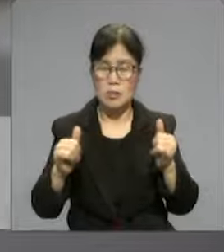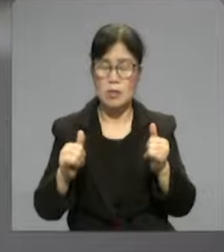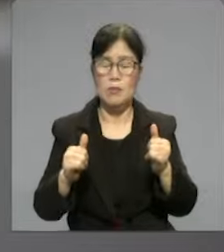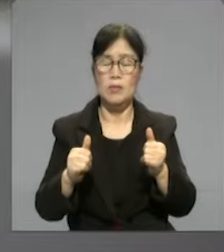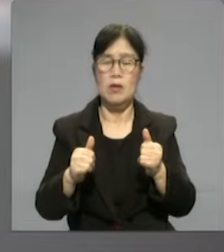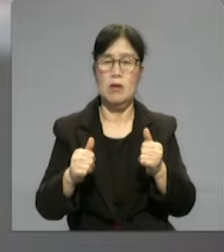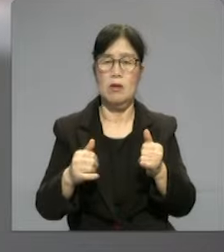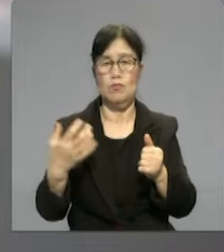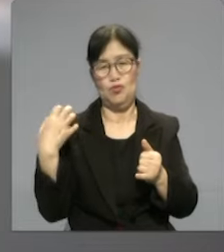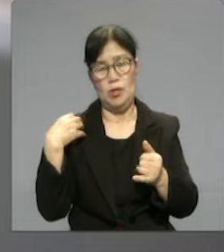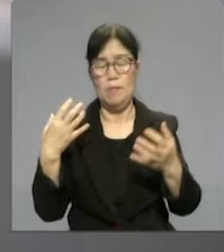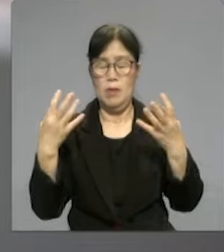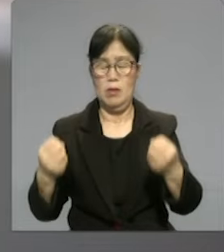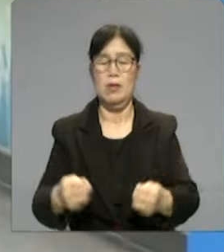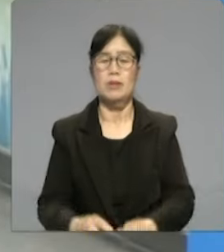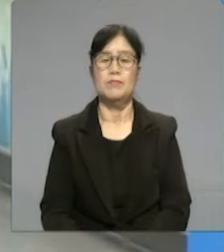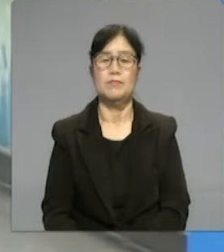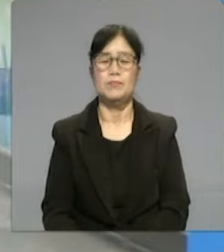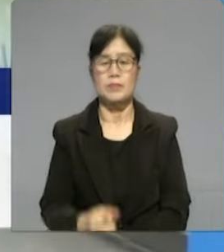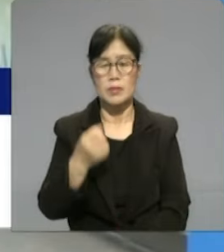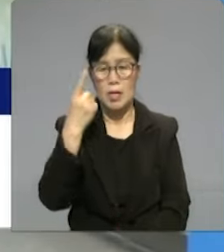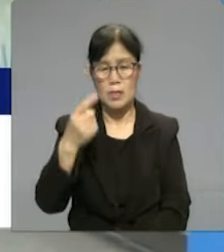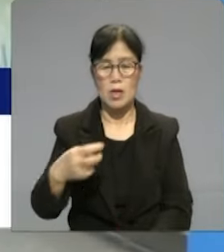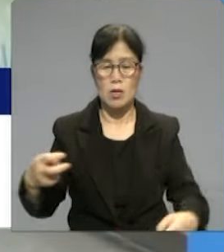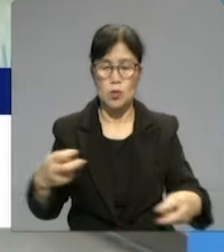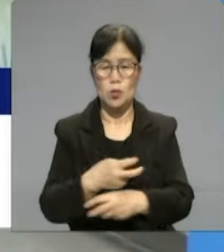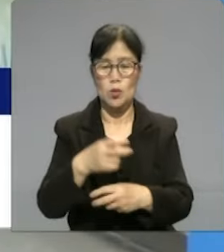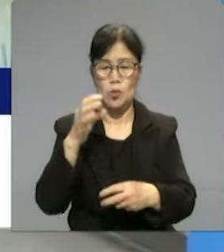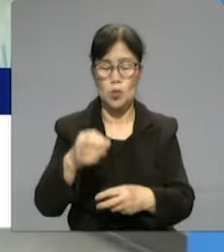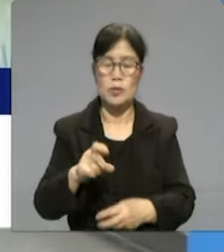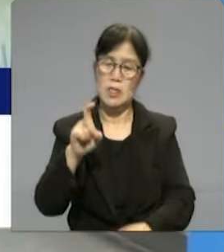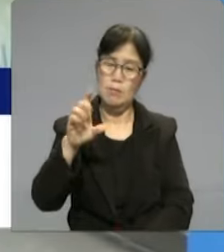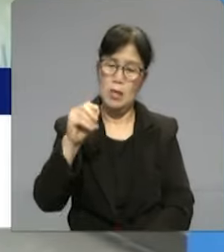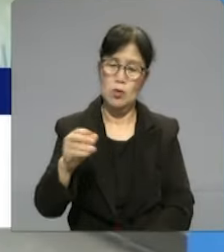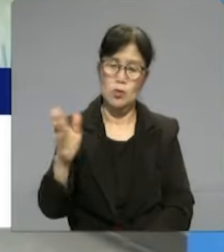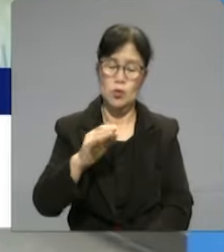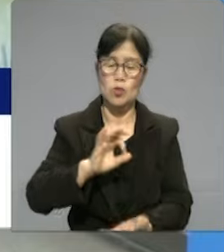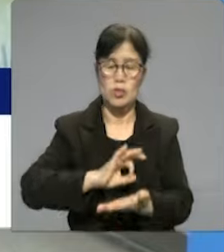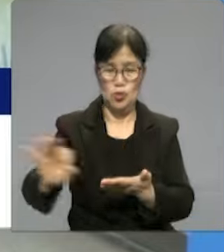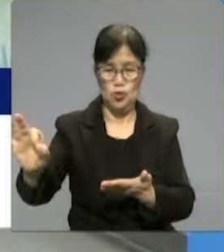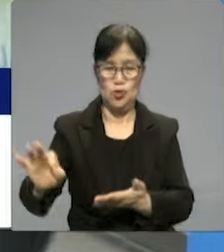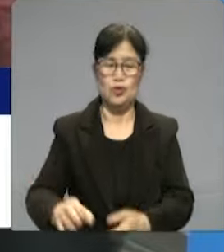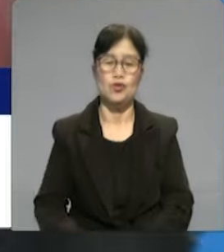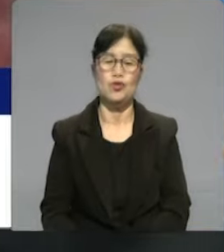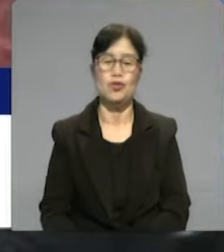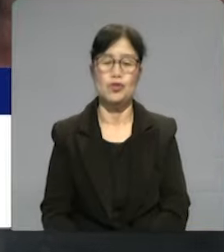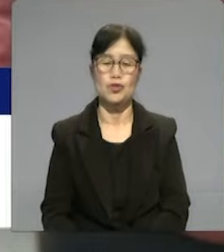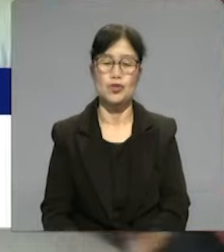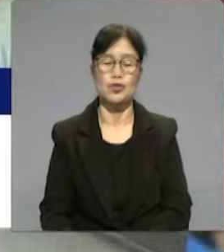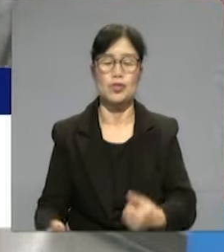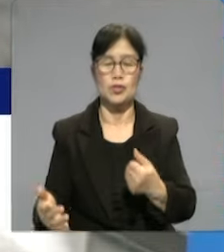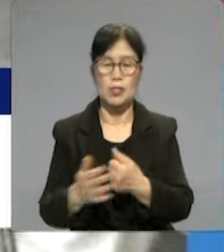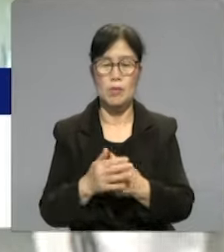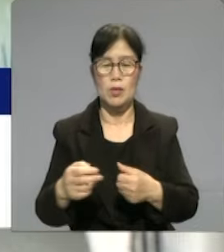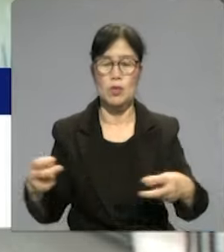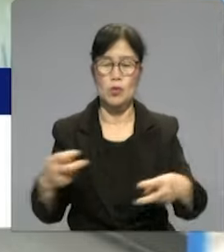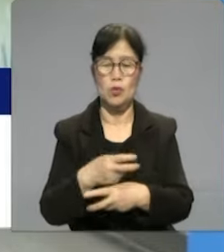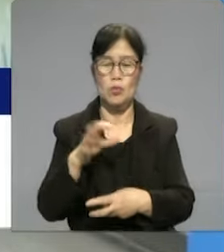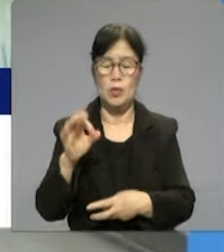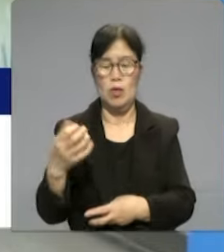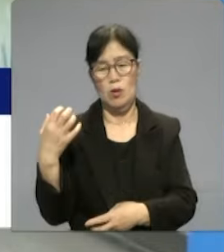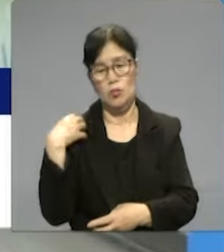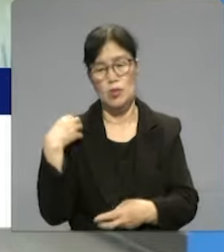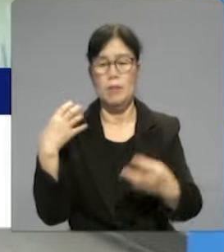않은 부담입니다. 한 달 대중교통 요금으로 10만 원 정도 지출을 하고 있습니다. 그래서 교통비가